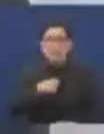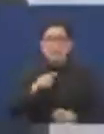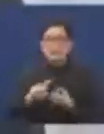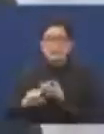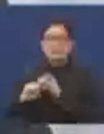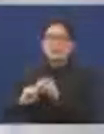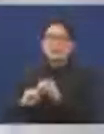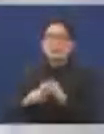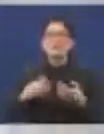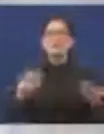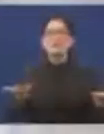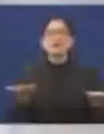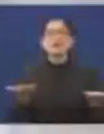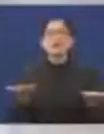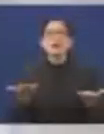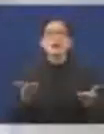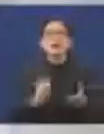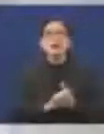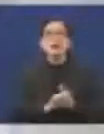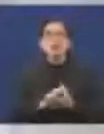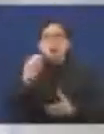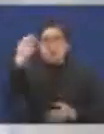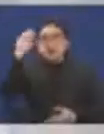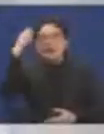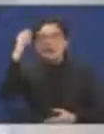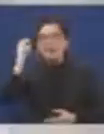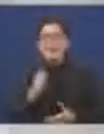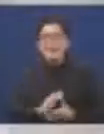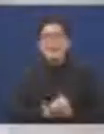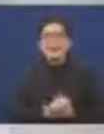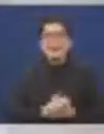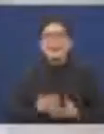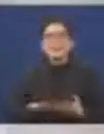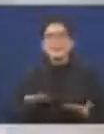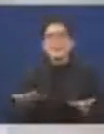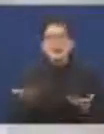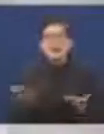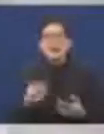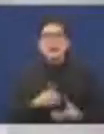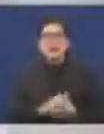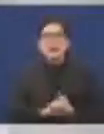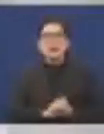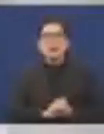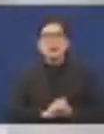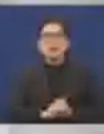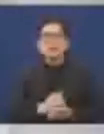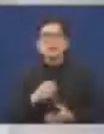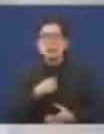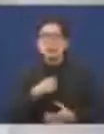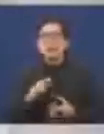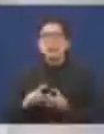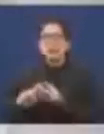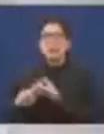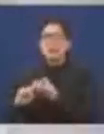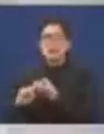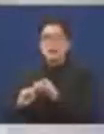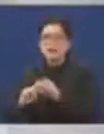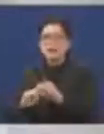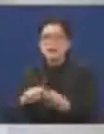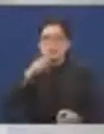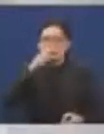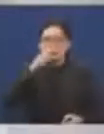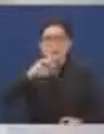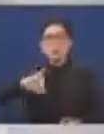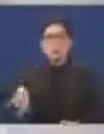Jadi ini sulitnya memang ya gimana ya, saya juga bersahabat sama beliau, gimana?